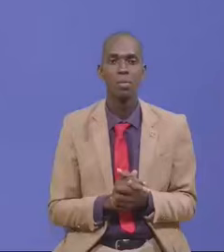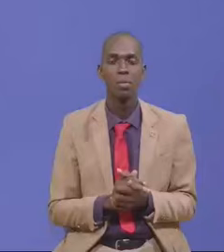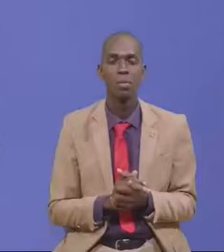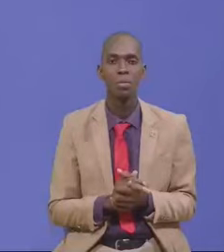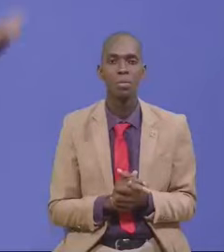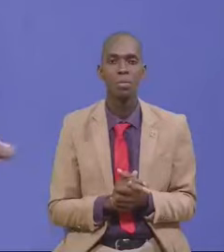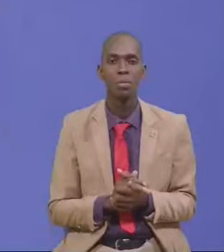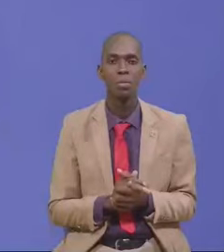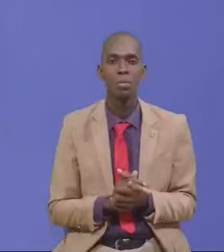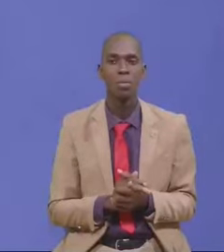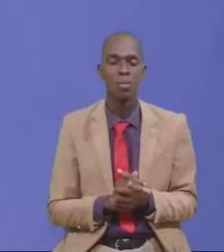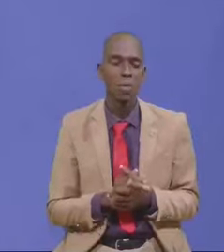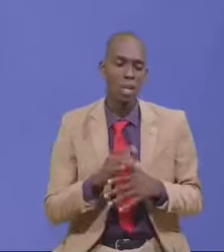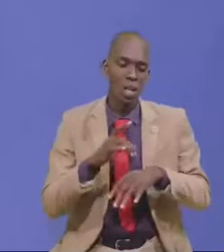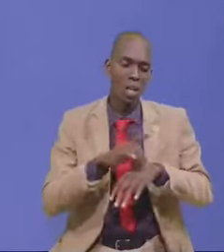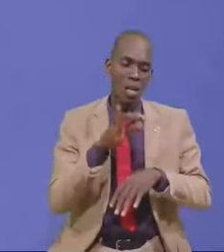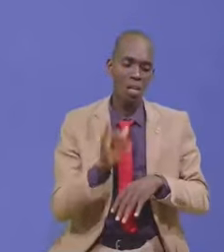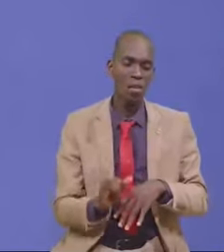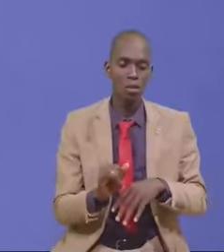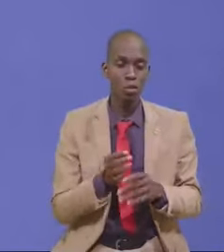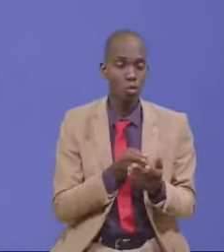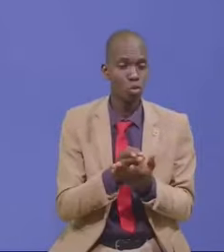La vérité terrestre est changeante.